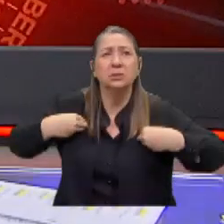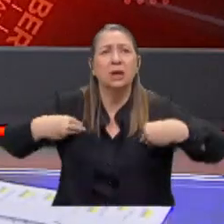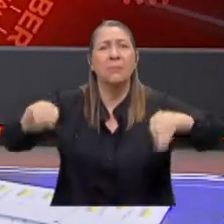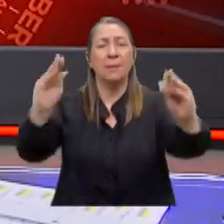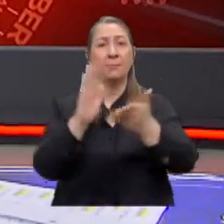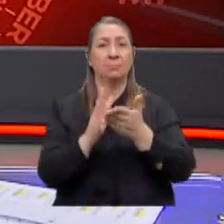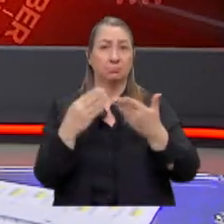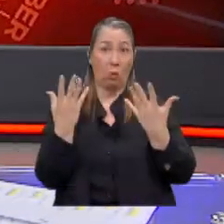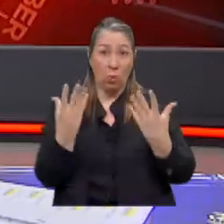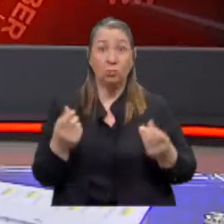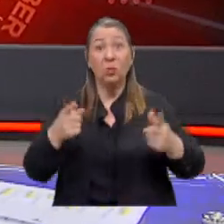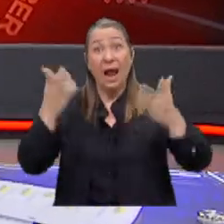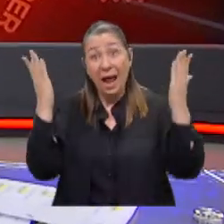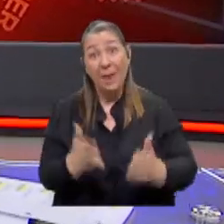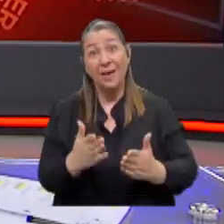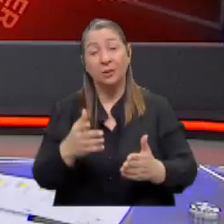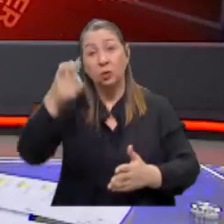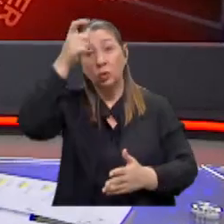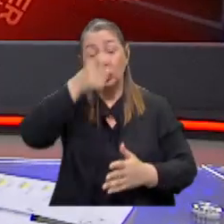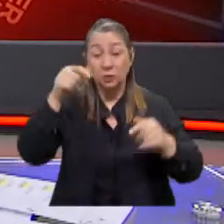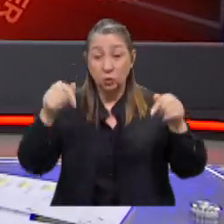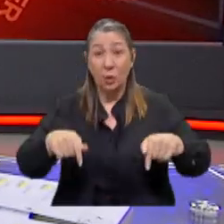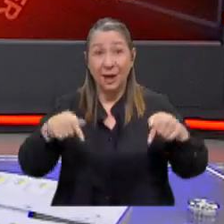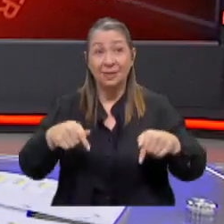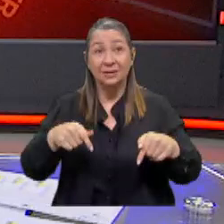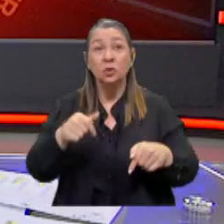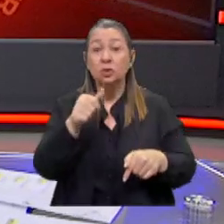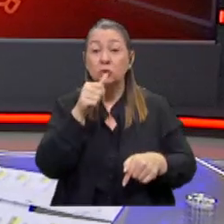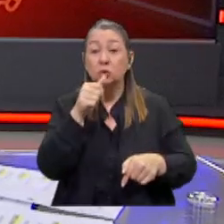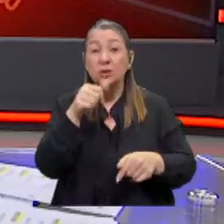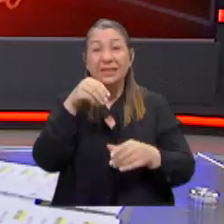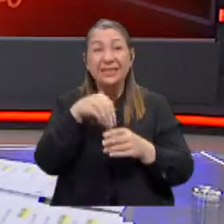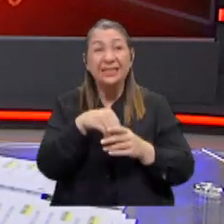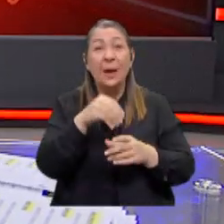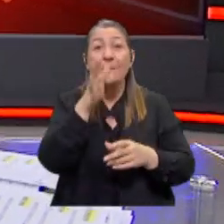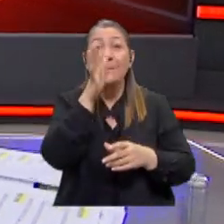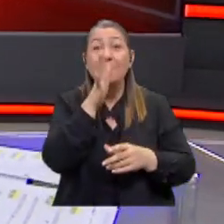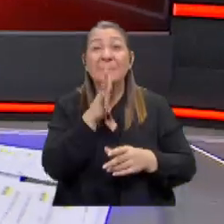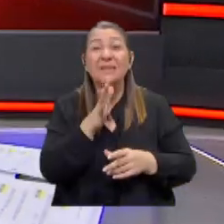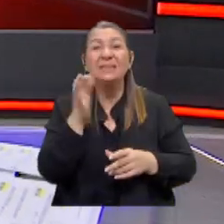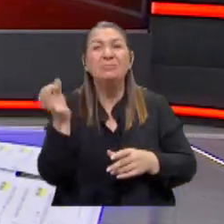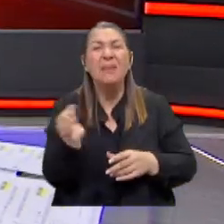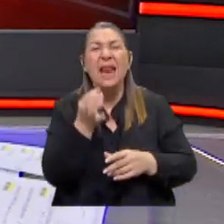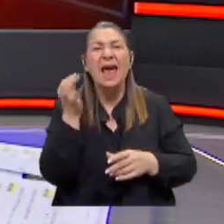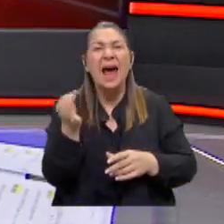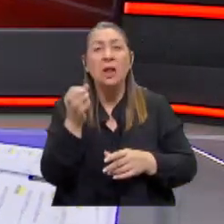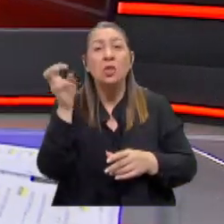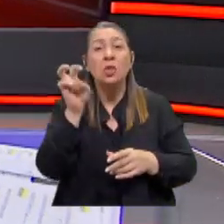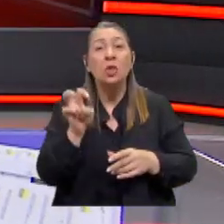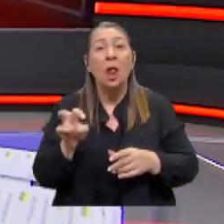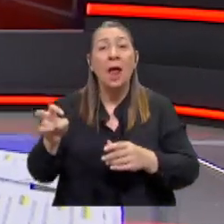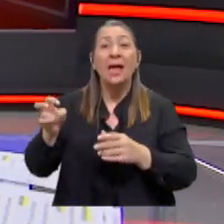satmaya çalışmışız. Buna rağmen Türkiye'nin şu anda su içinde 500 milyar